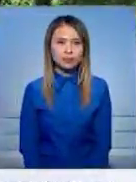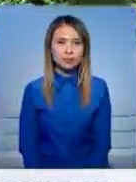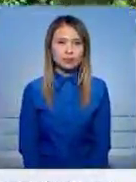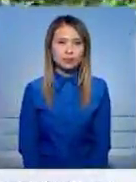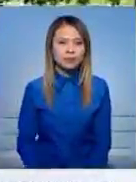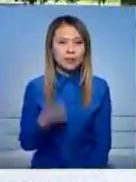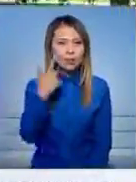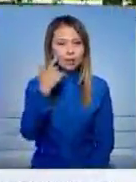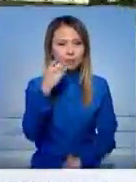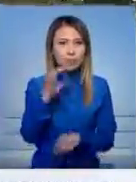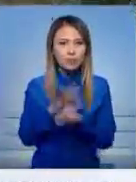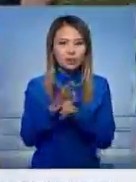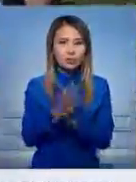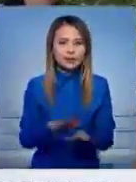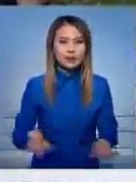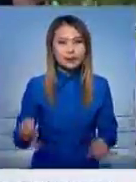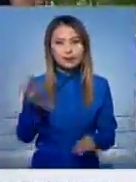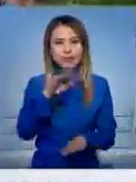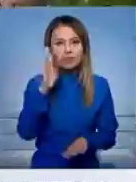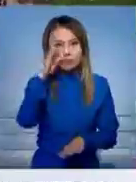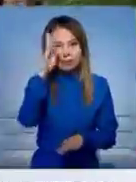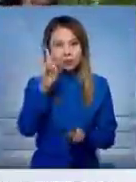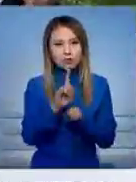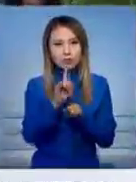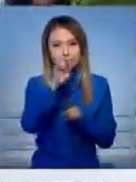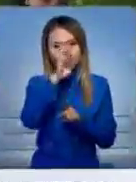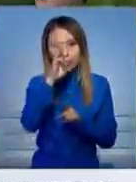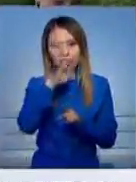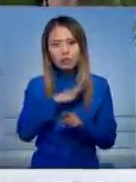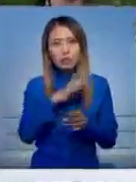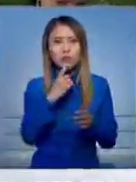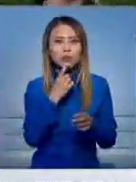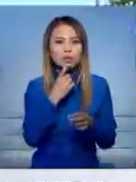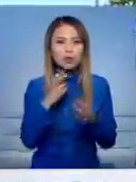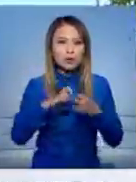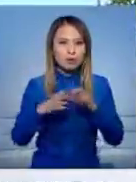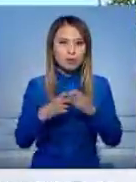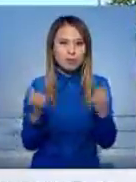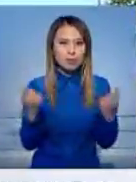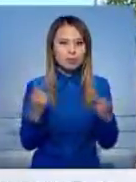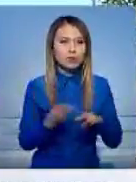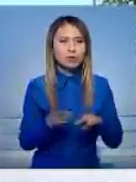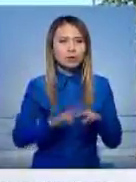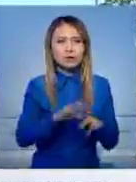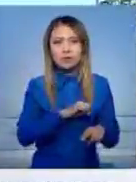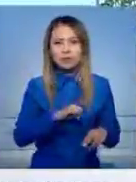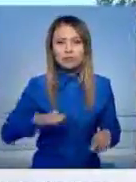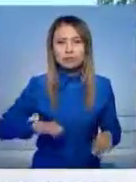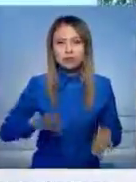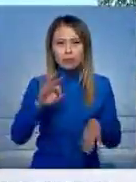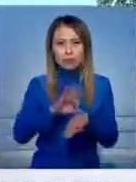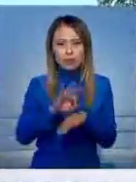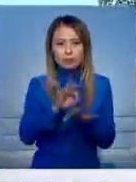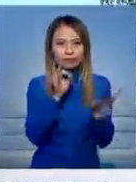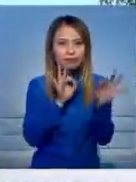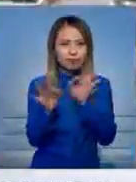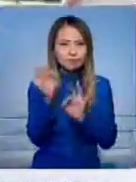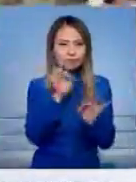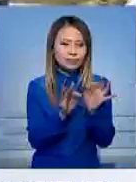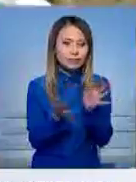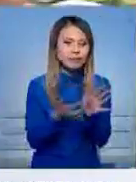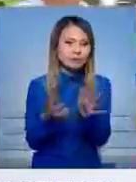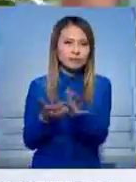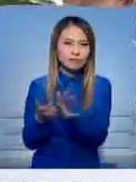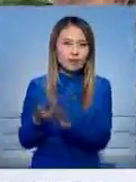Қант диабетіне шалдыққан балалардың ата-аналарын бірнеше айдан бері көрмеуі қиын күрделі мәселе қинап келеді. Олар дертке қарсы дәрі-дәрмектердің тапшылығын